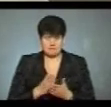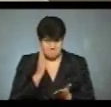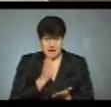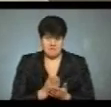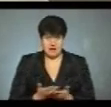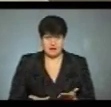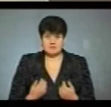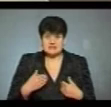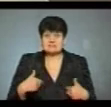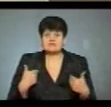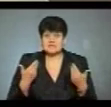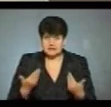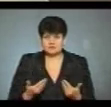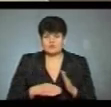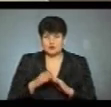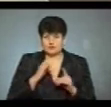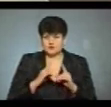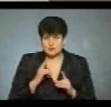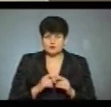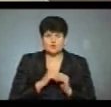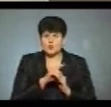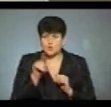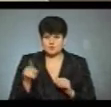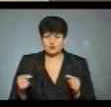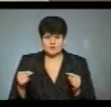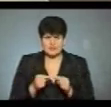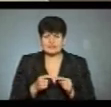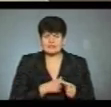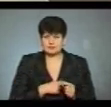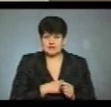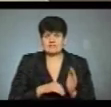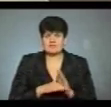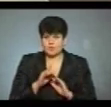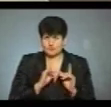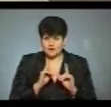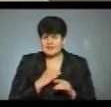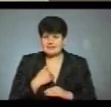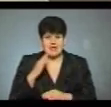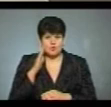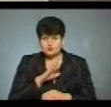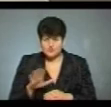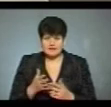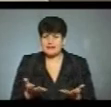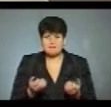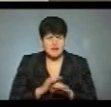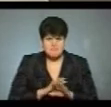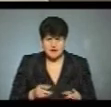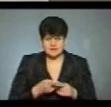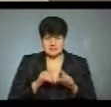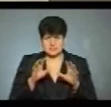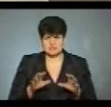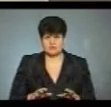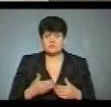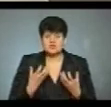Ми звертаємося до Верховної Ради, до кожного конкретного депутата Верховної Ради не голосувати, не приймати такий закон. І ми